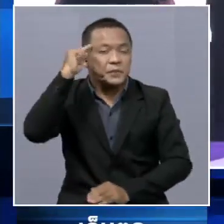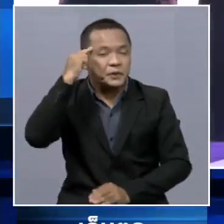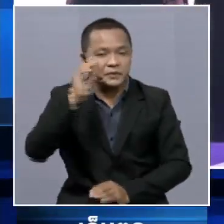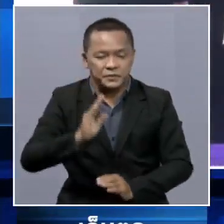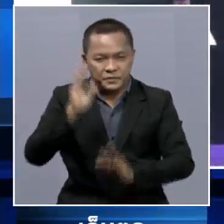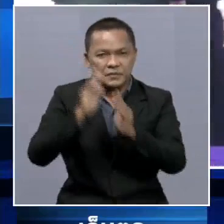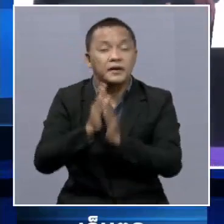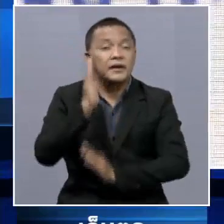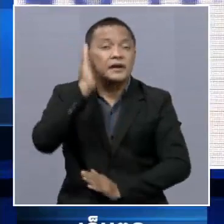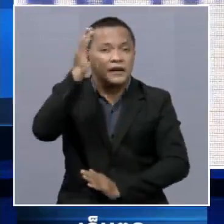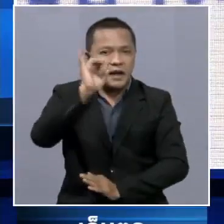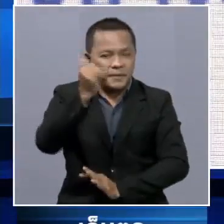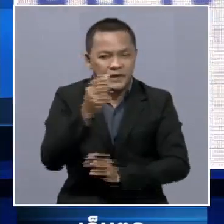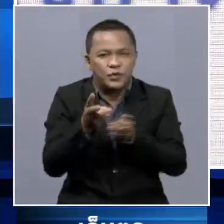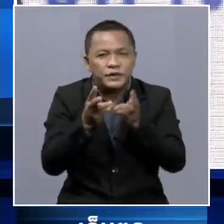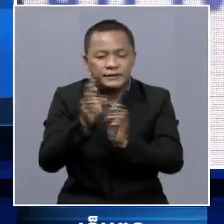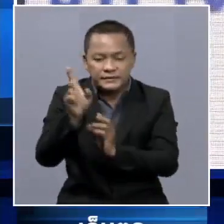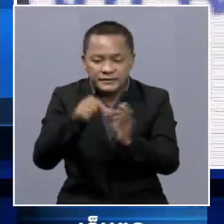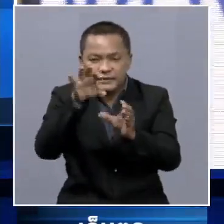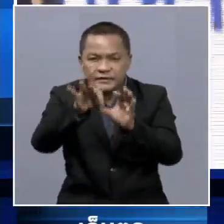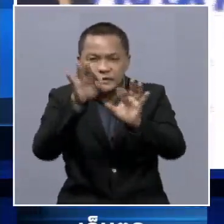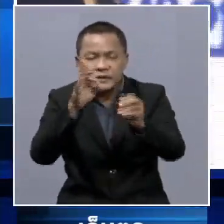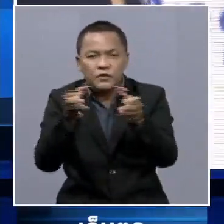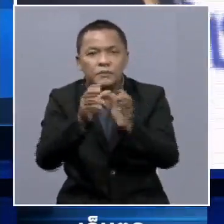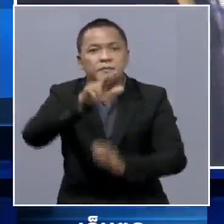คร